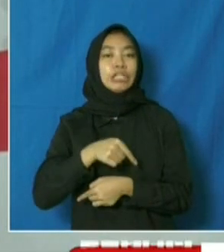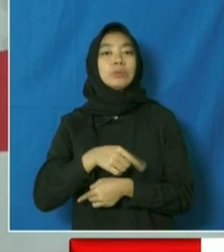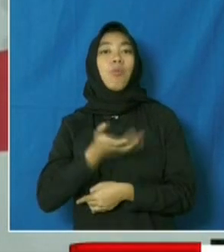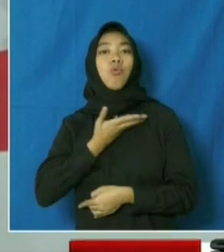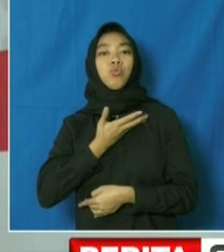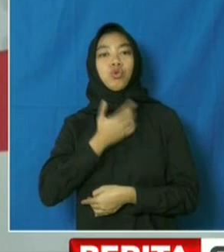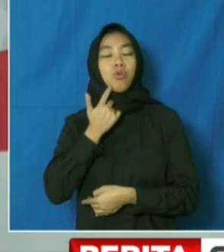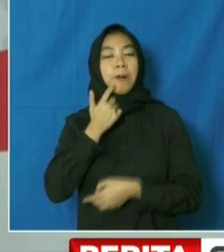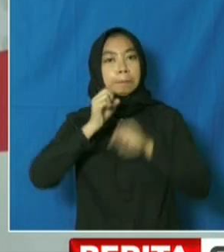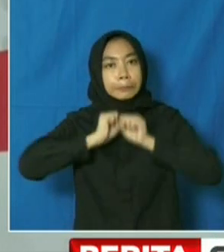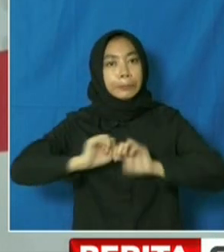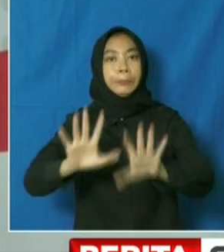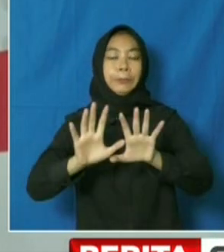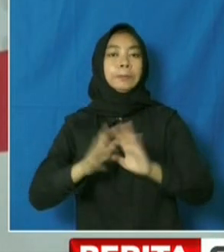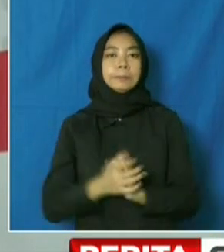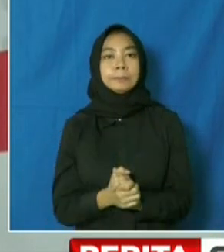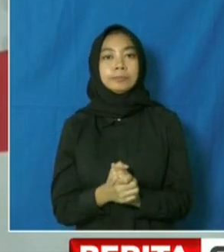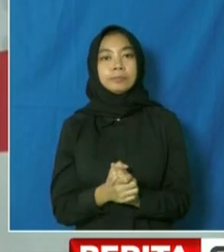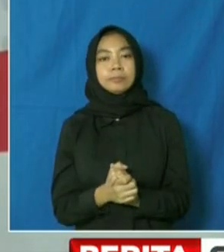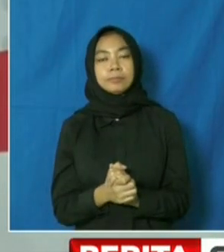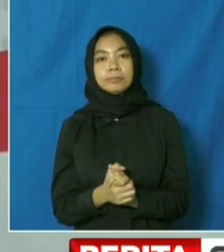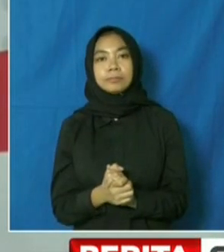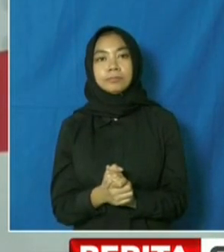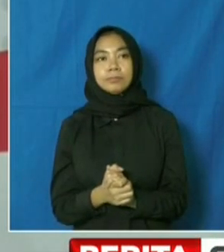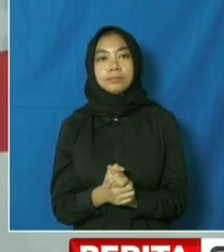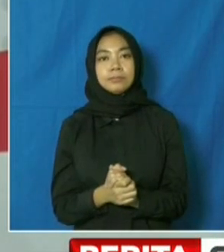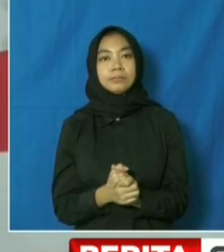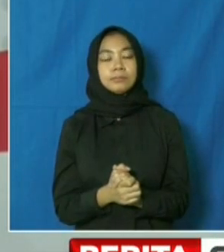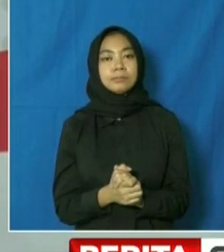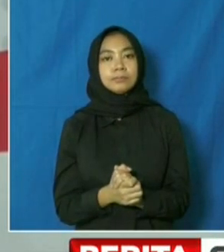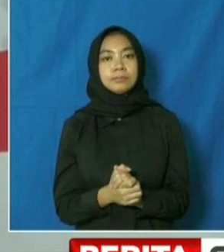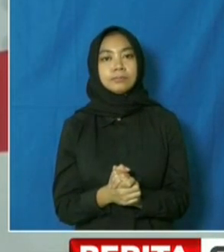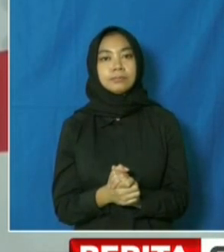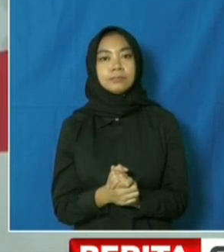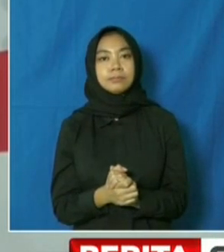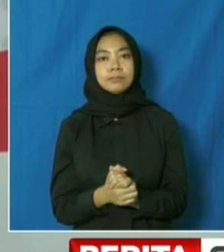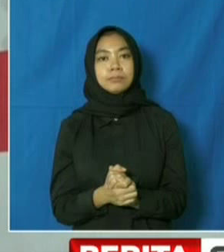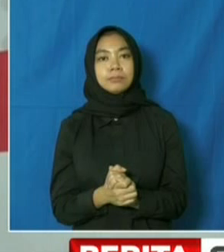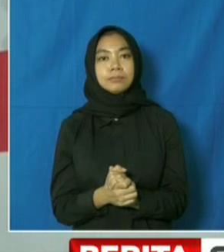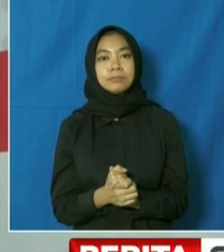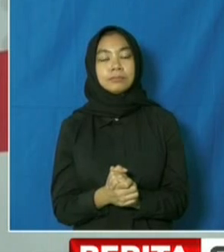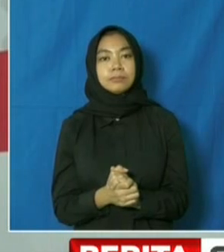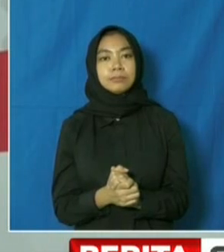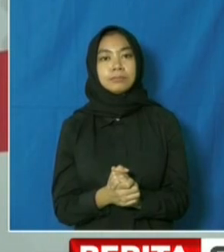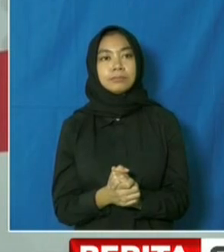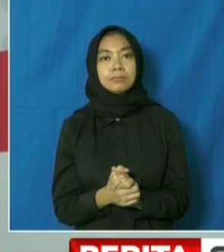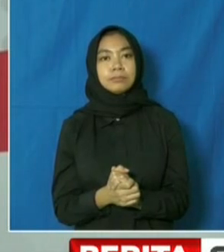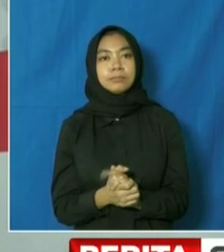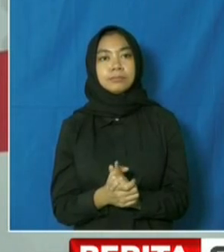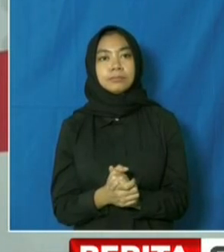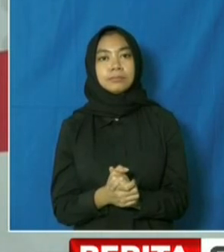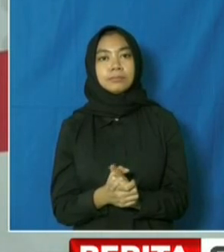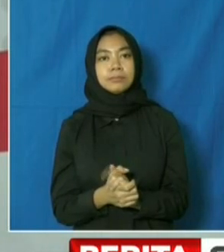ini Tentu sebelumnya kita memberikan apresiasi atas partisipasi dan juga